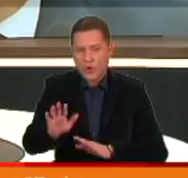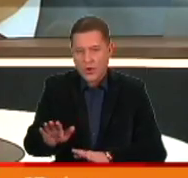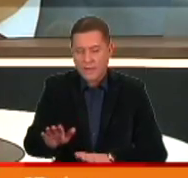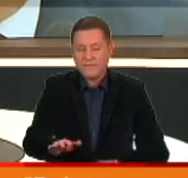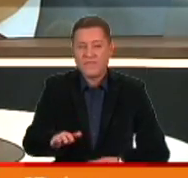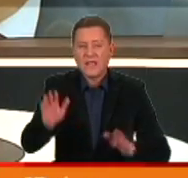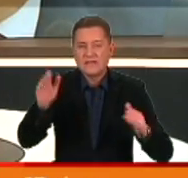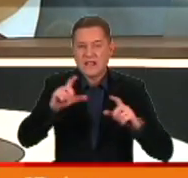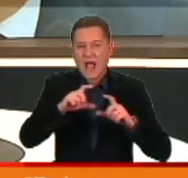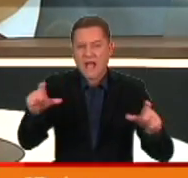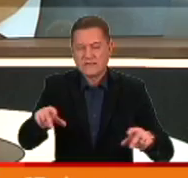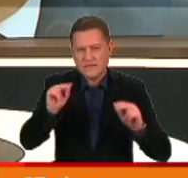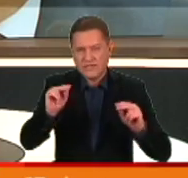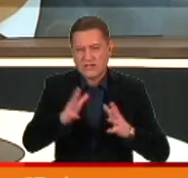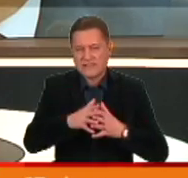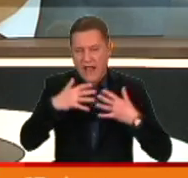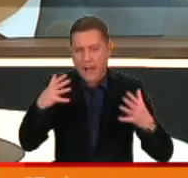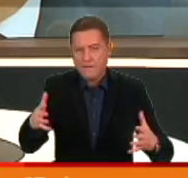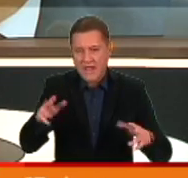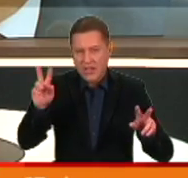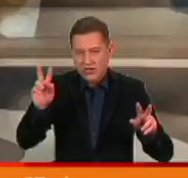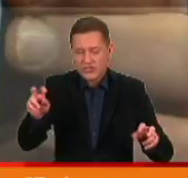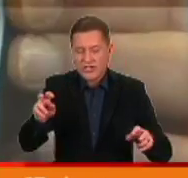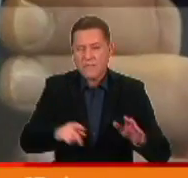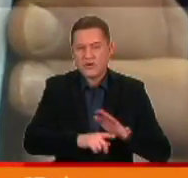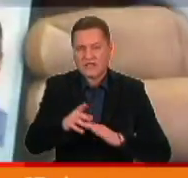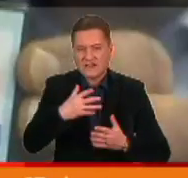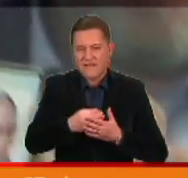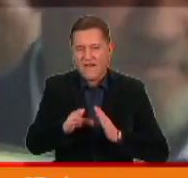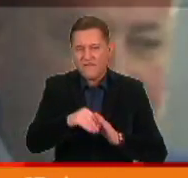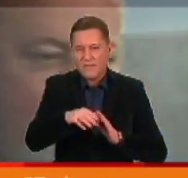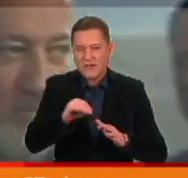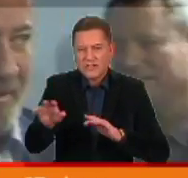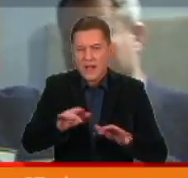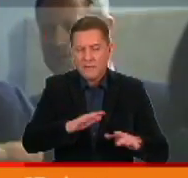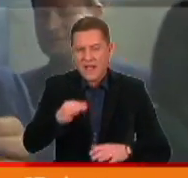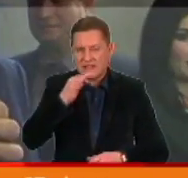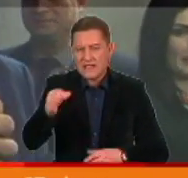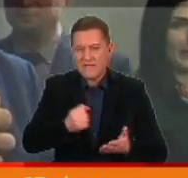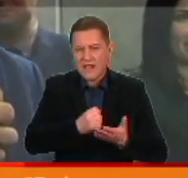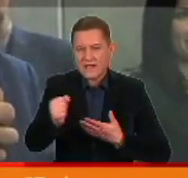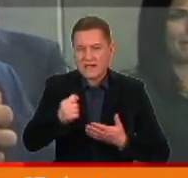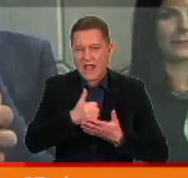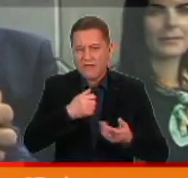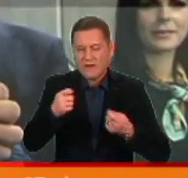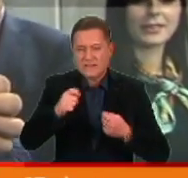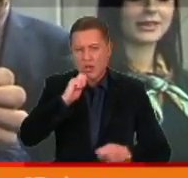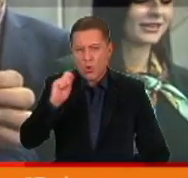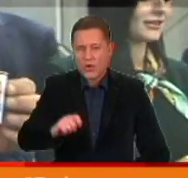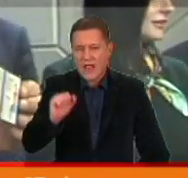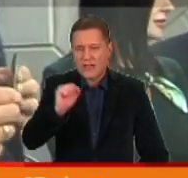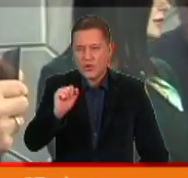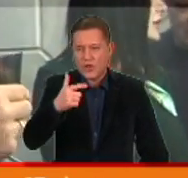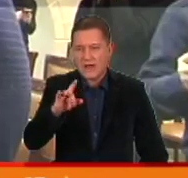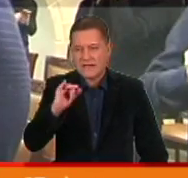Із гаслом «Чесних більше» про старт своєї виборчої кампанії заявив кандидат у президенти України Анатолій Гриценко. Журналістам